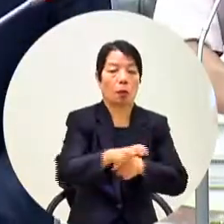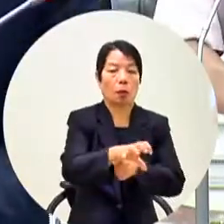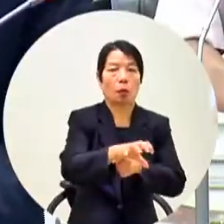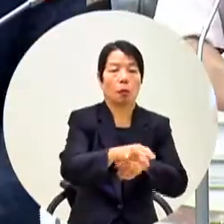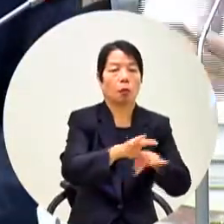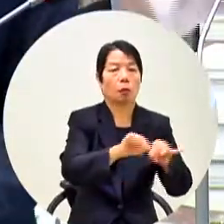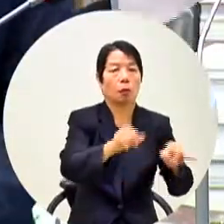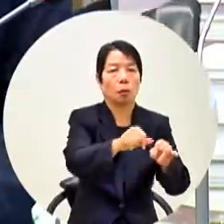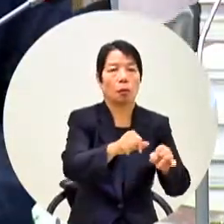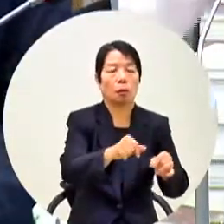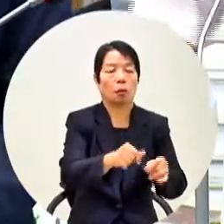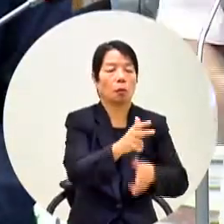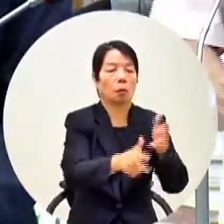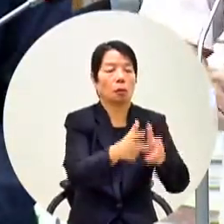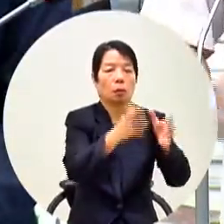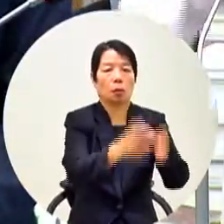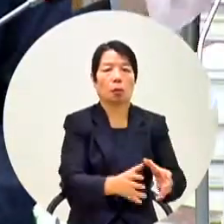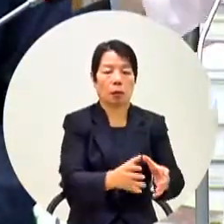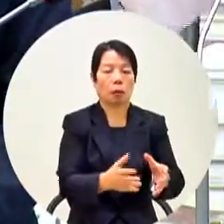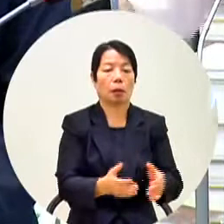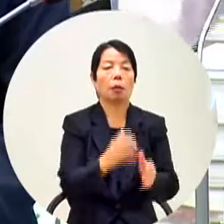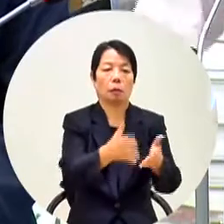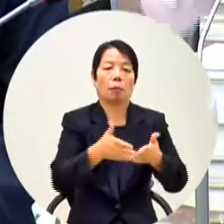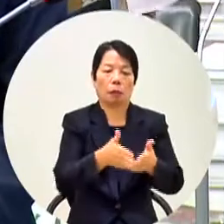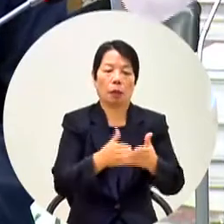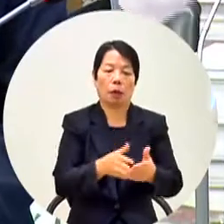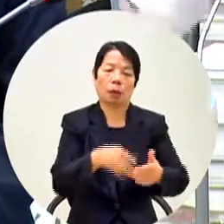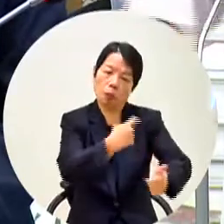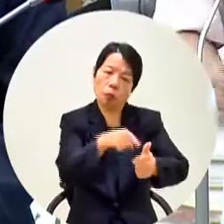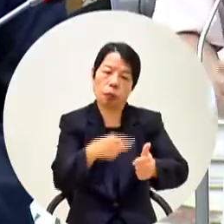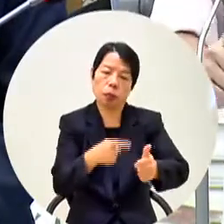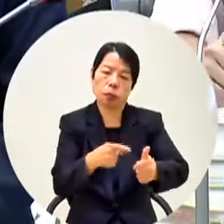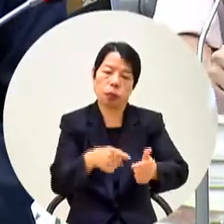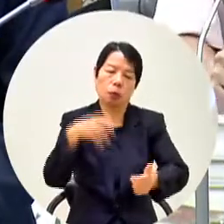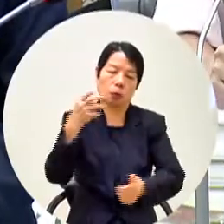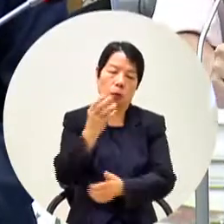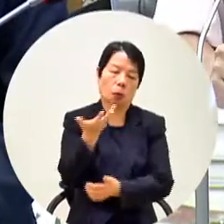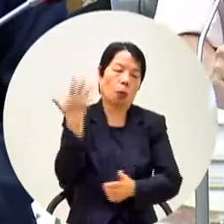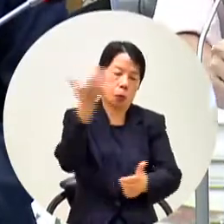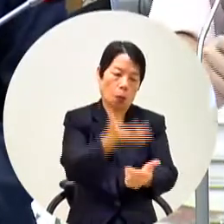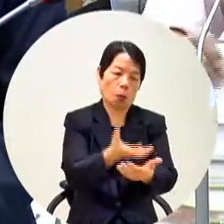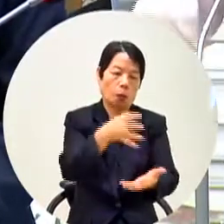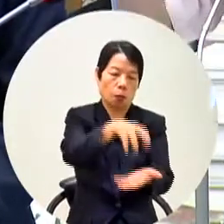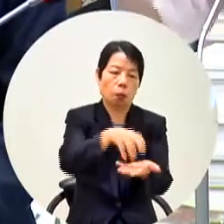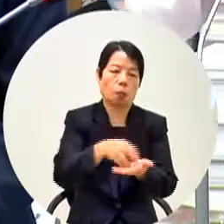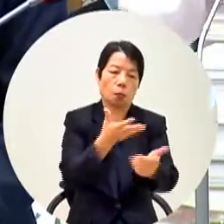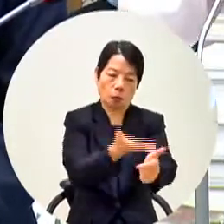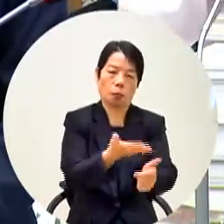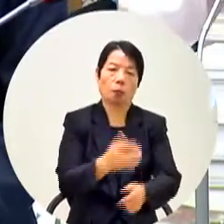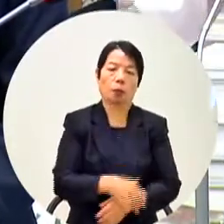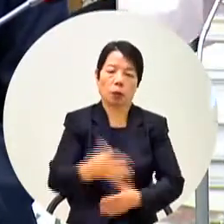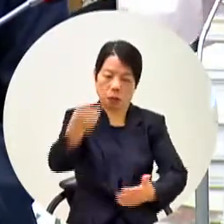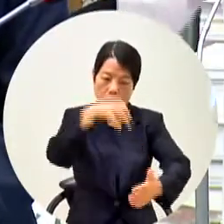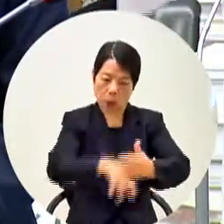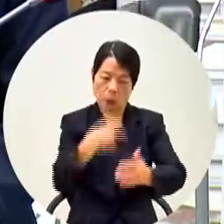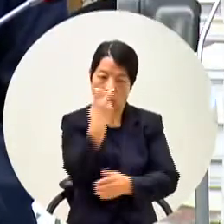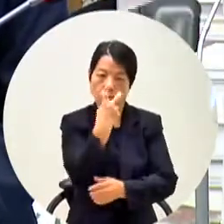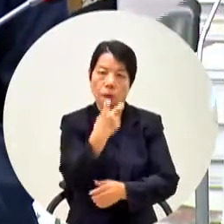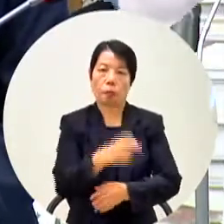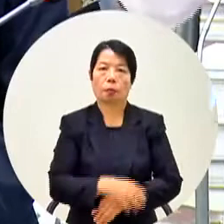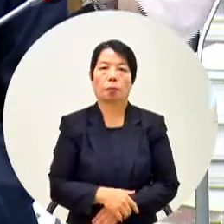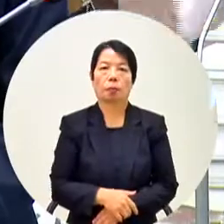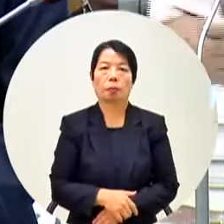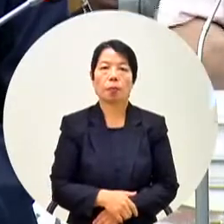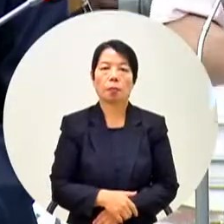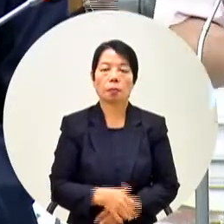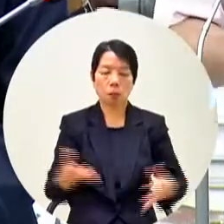遮。要就地合法，要辅导改纳管，哦，纳管就是把它